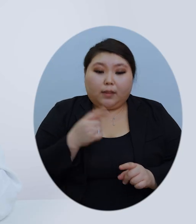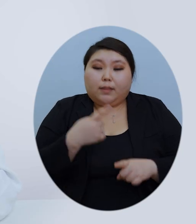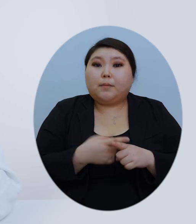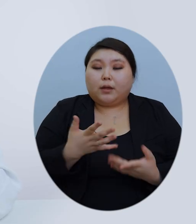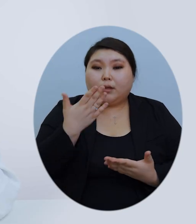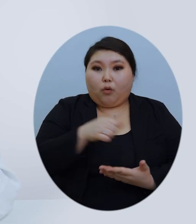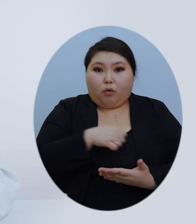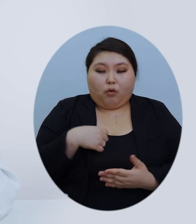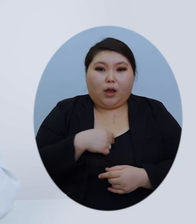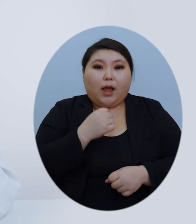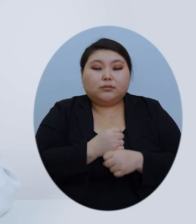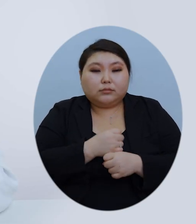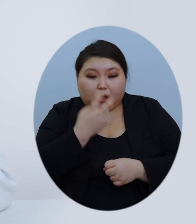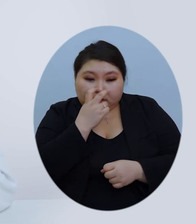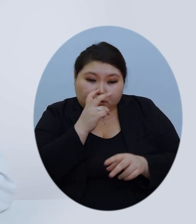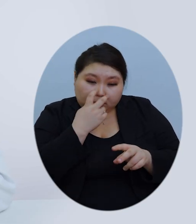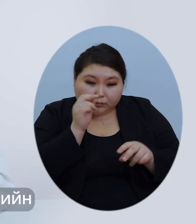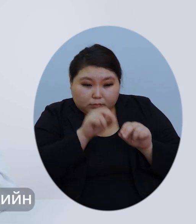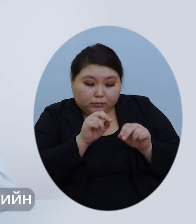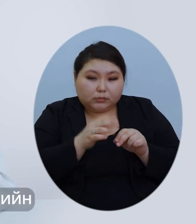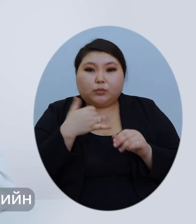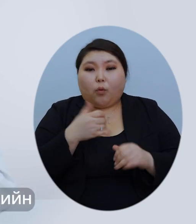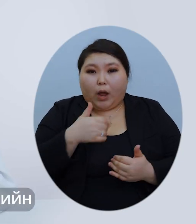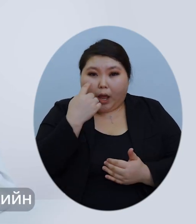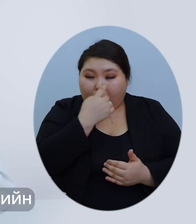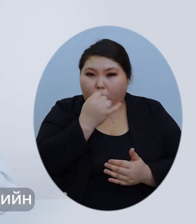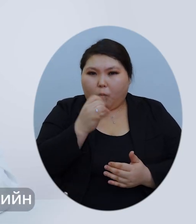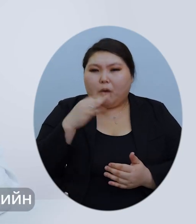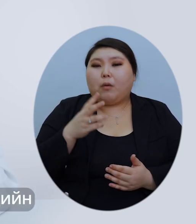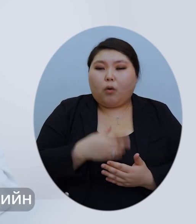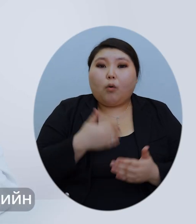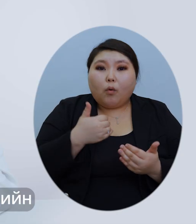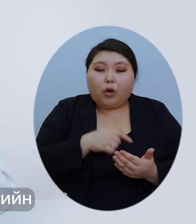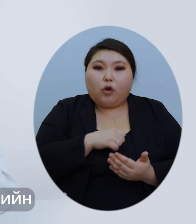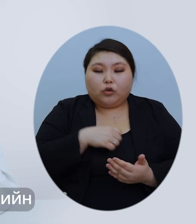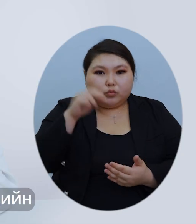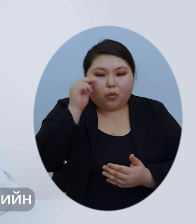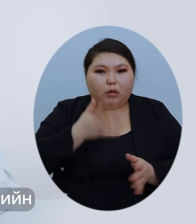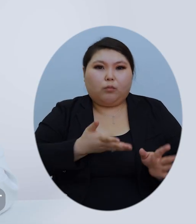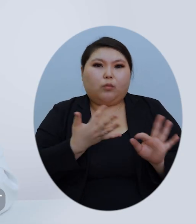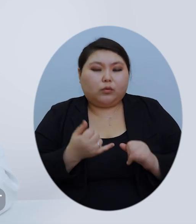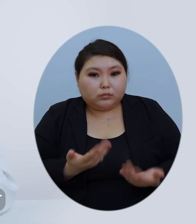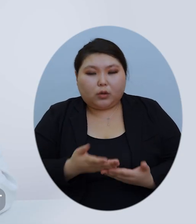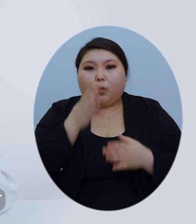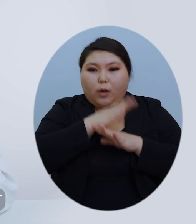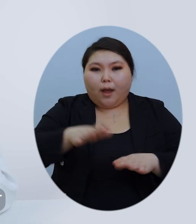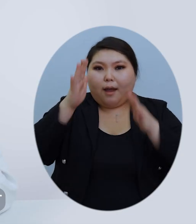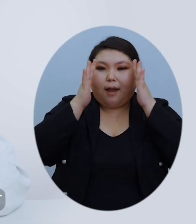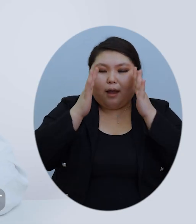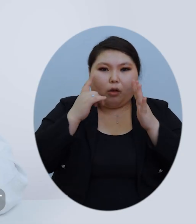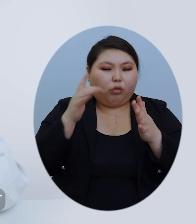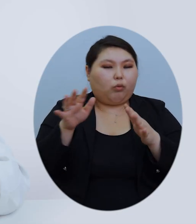өөрөө ажиглаад мэдэх боломжтой хүүхдийн хараа муу байж магадгүй шинжүүдэд хүүхэд сурлага муудах, хүүхдийн анхаарал төвлөрөхгүй